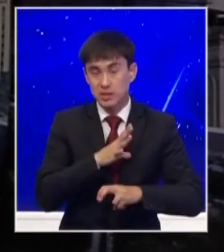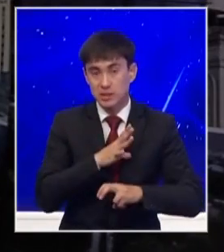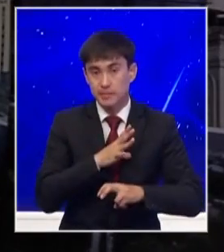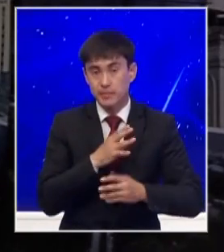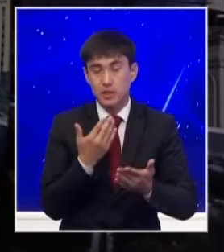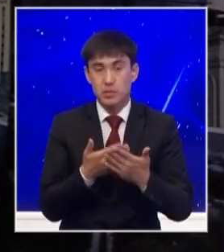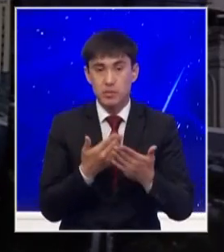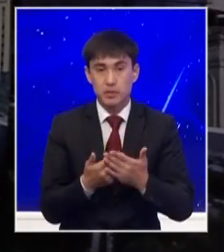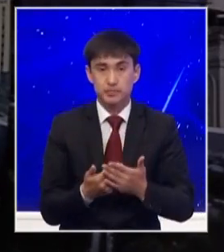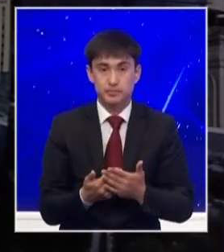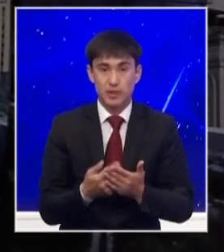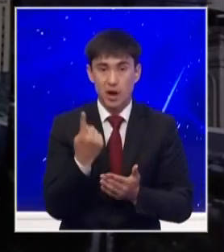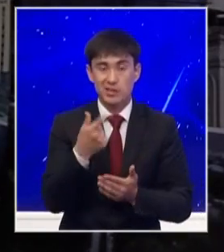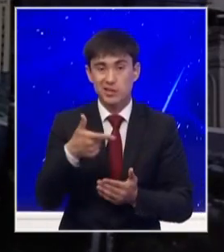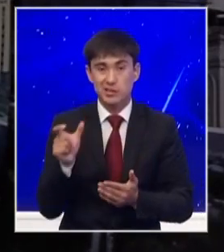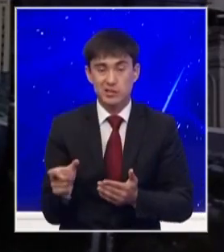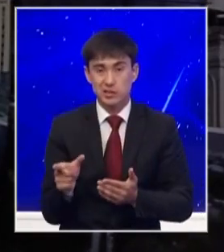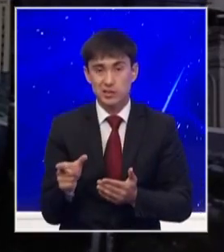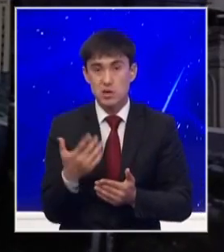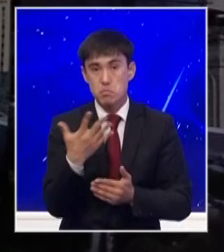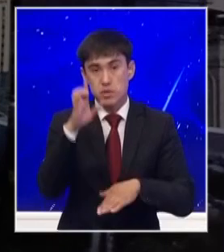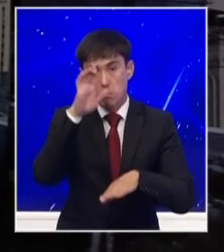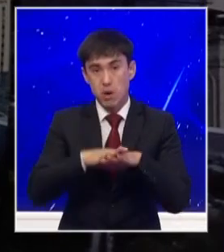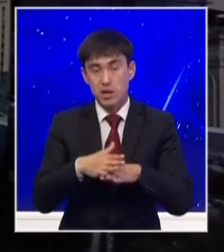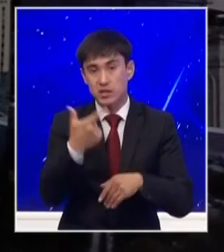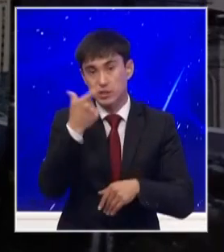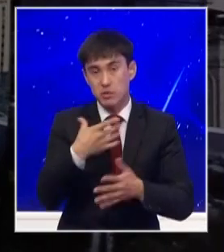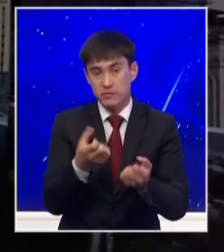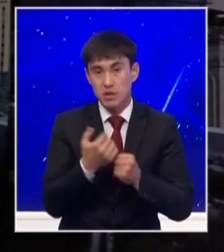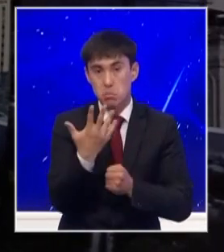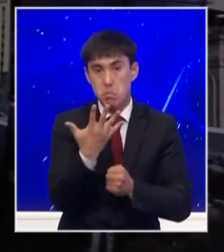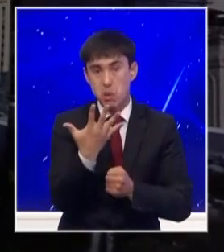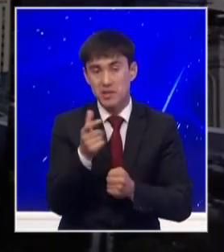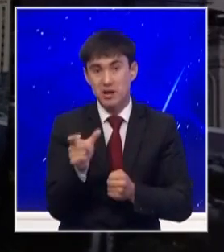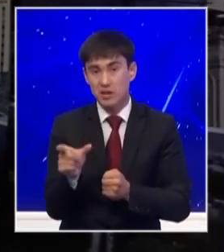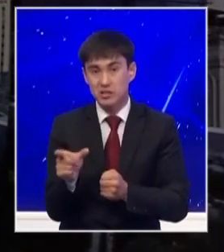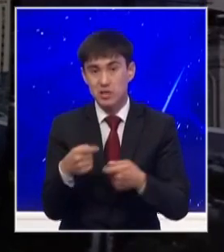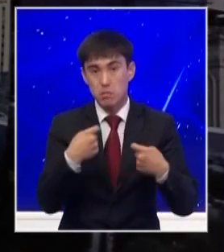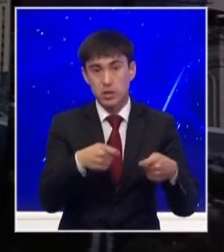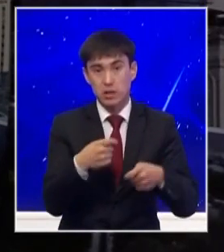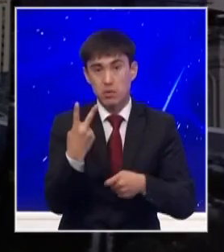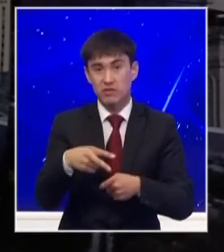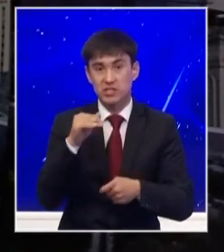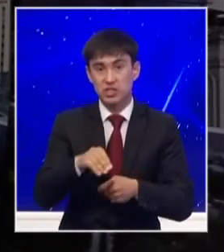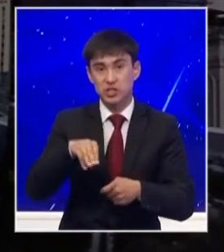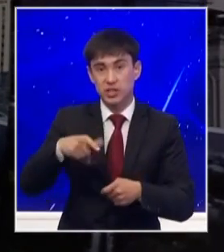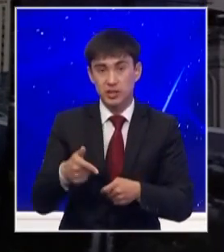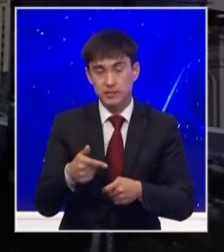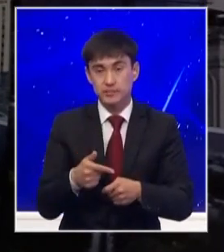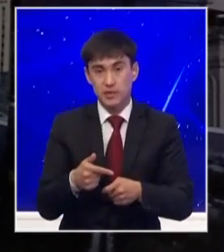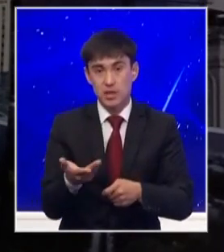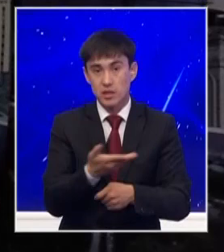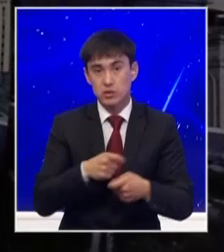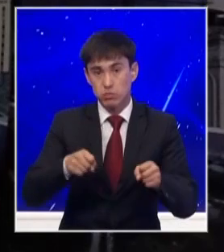например, там один гражданин в 5 банках себе взял 5 карточек и их продал по 20 тысяч тенге